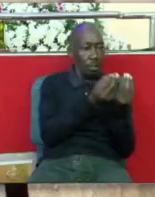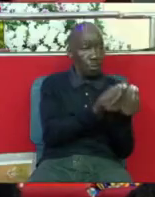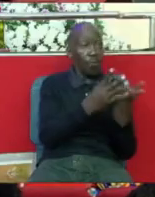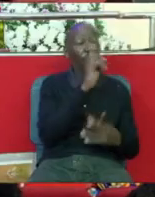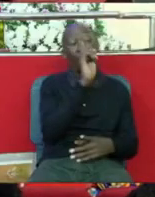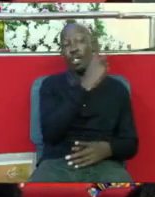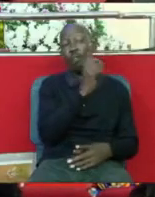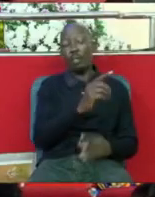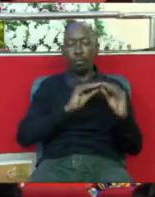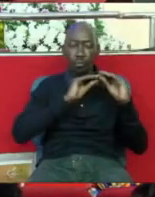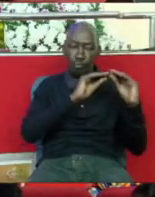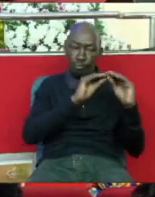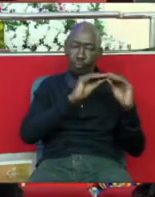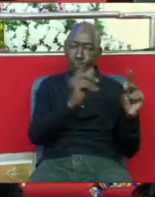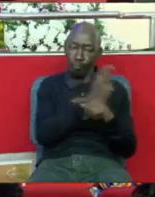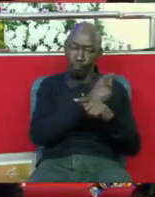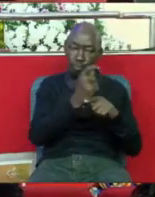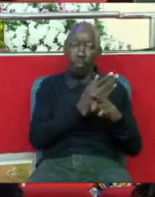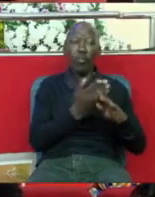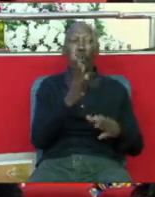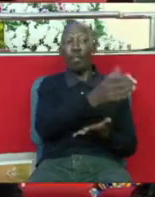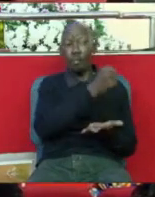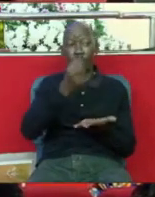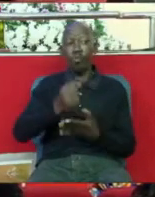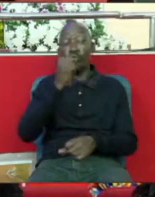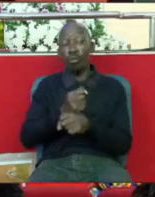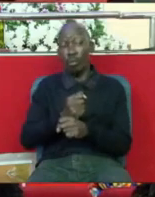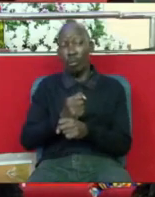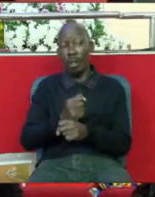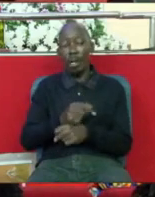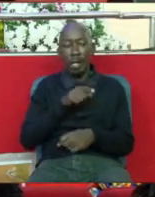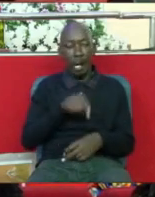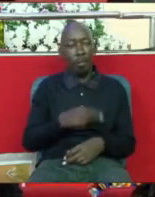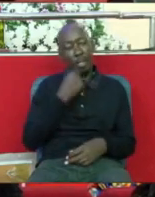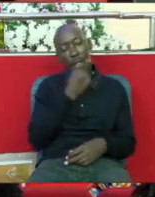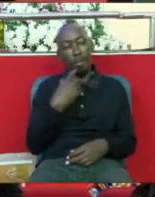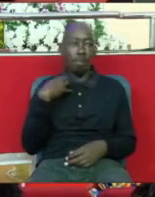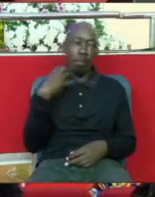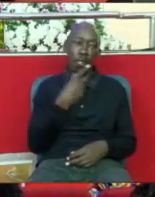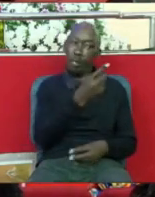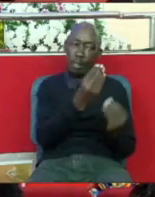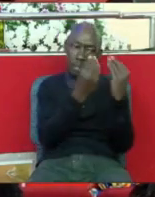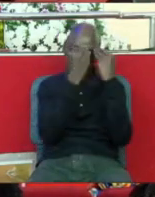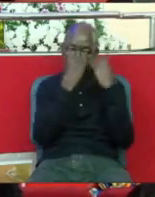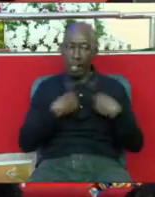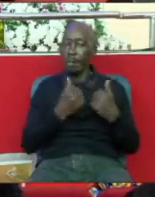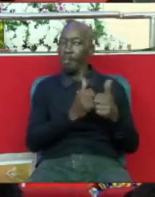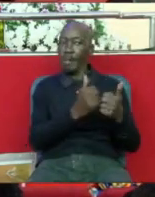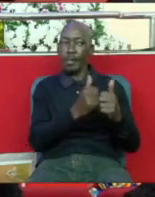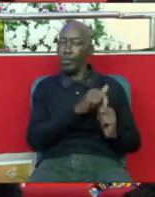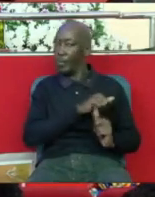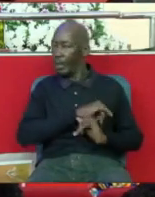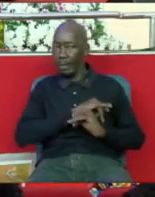you. Wanafaa kukupitishia mafunzo kabla ya kukuajiri. And now I've said I'm not trained. I said I'm not trained. Na akasema kwamba hakuwa